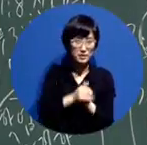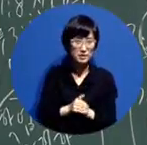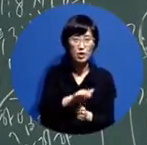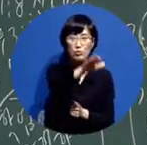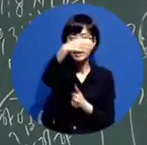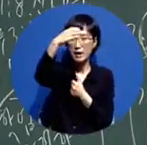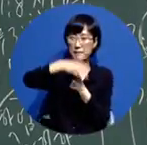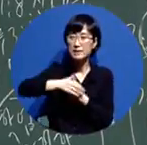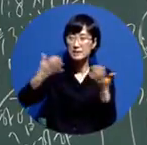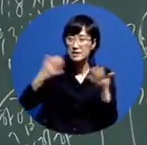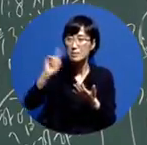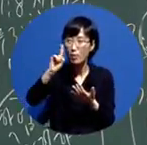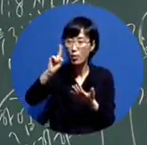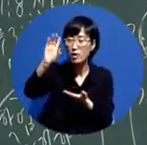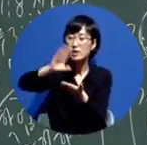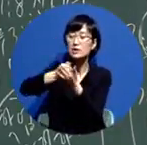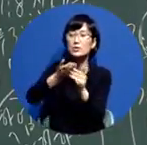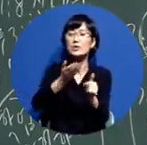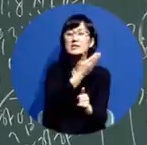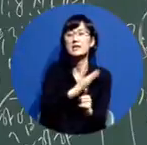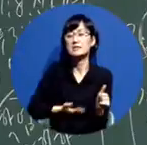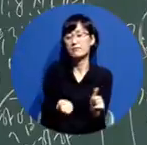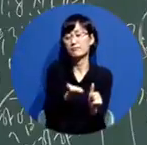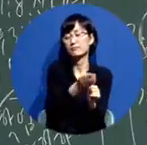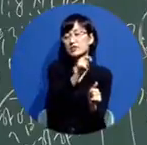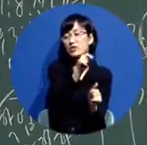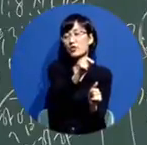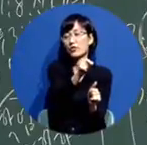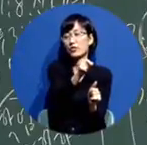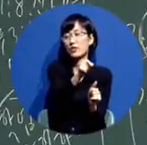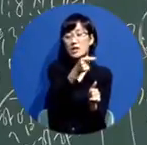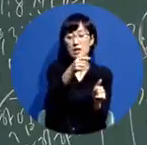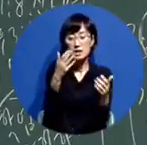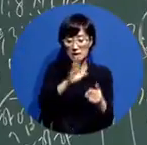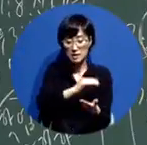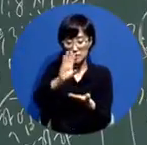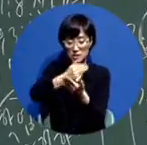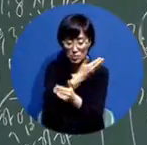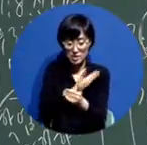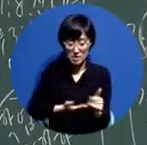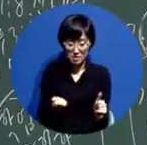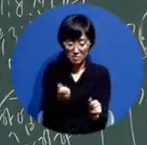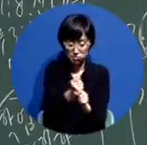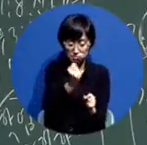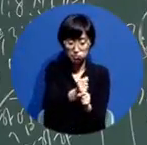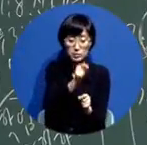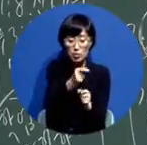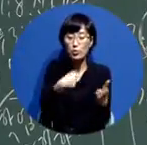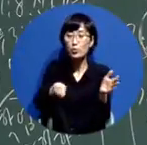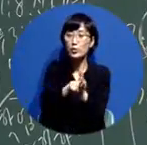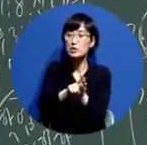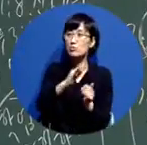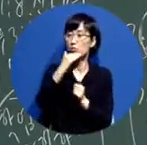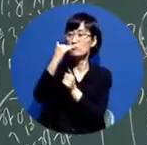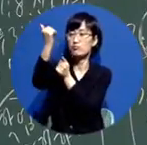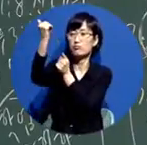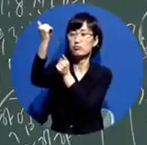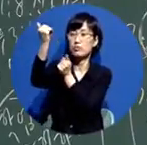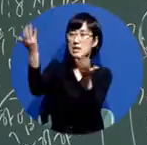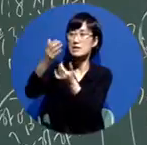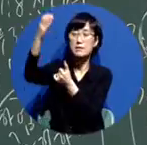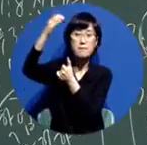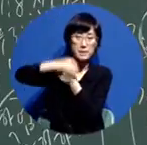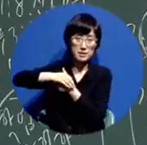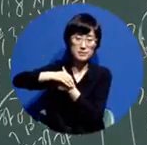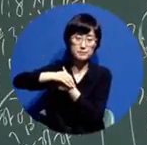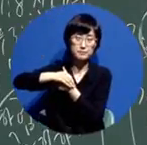입니다。 这就是我们的使命。 이것이바로우리의소명입니다。 这就是我们的召命。 이것이바로우리의천명입니다。 这就是我们